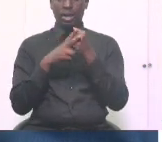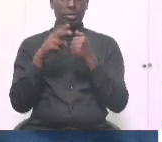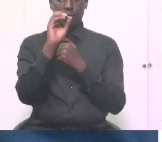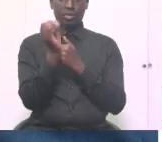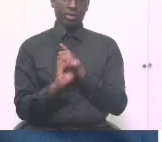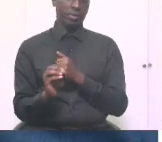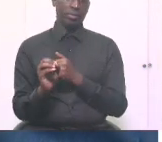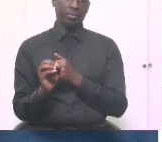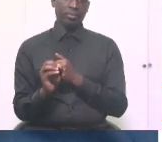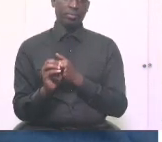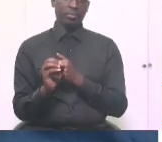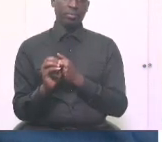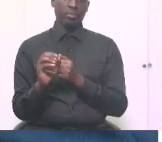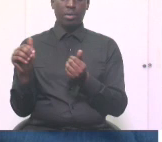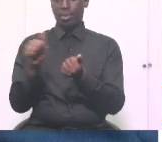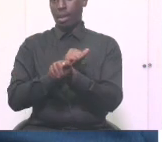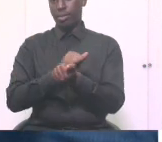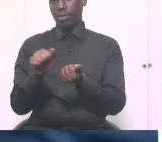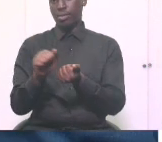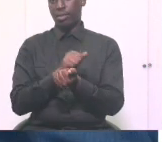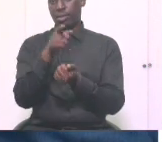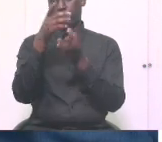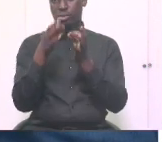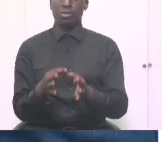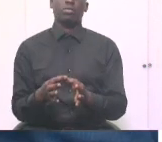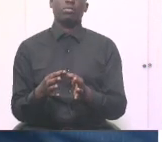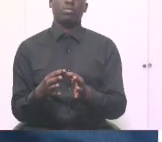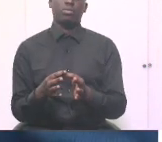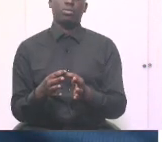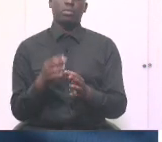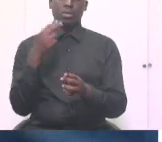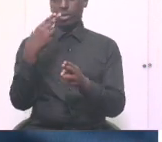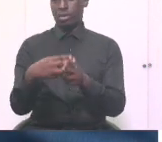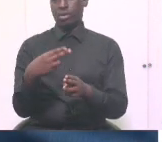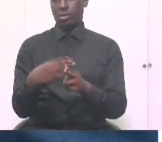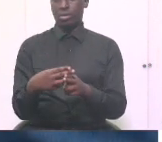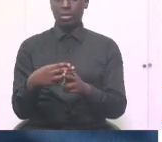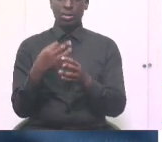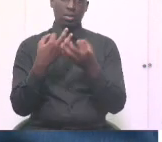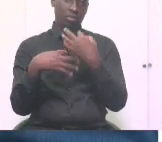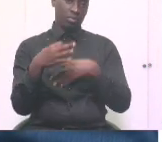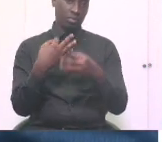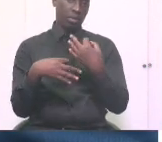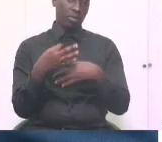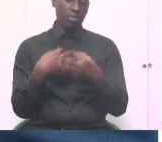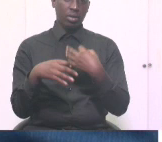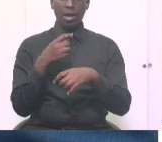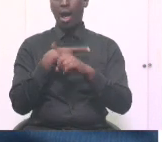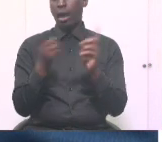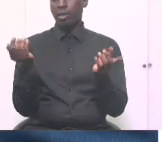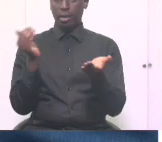17% bihungabanya icyo kintu kitwa industry